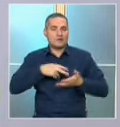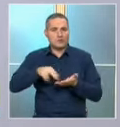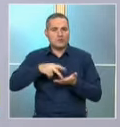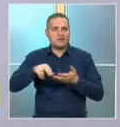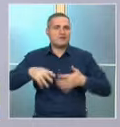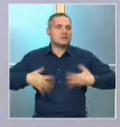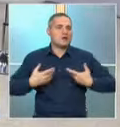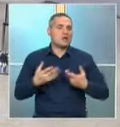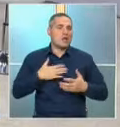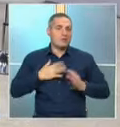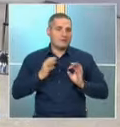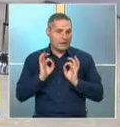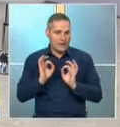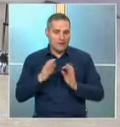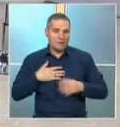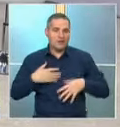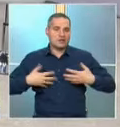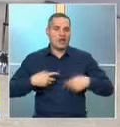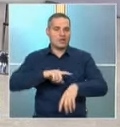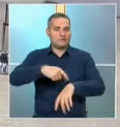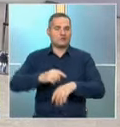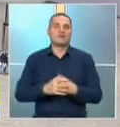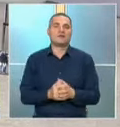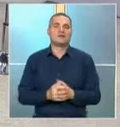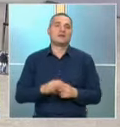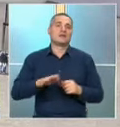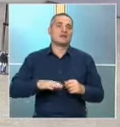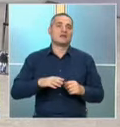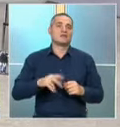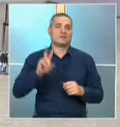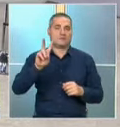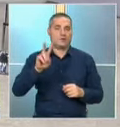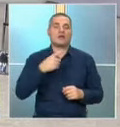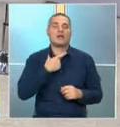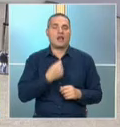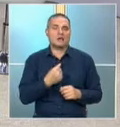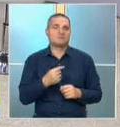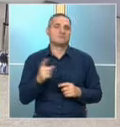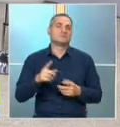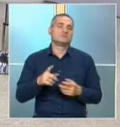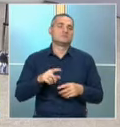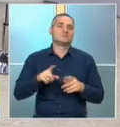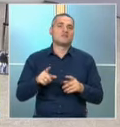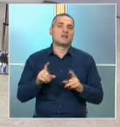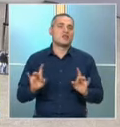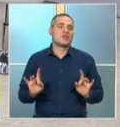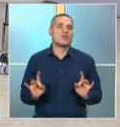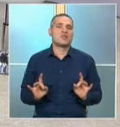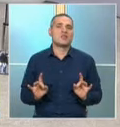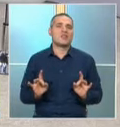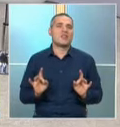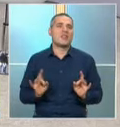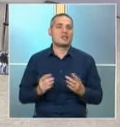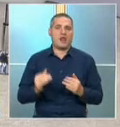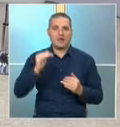ли се това желание в часовете? Детенцето е във втори клас и той е в начален